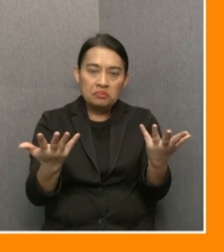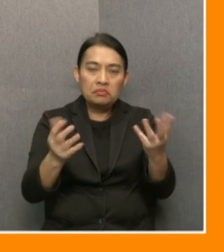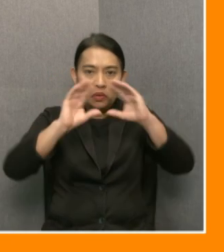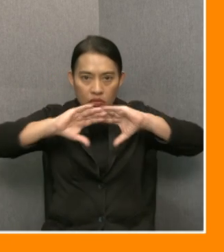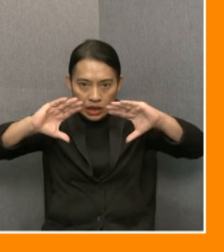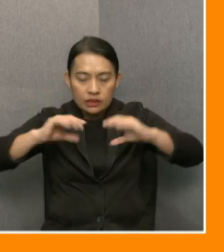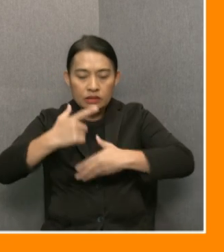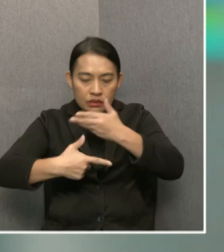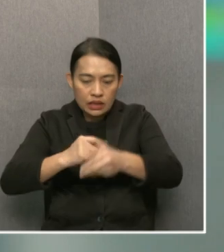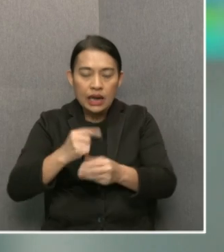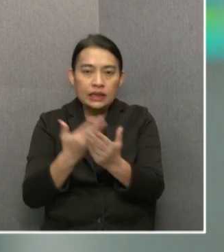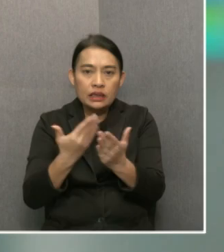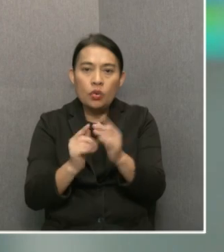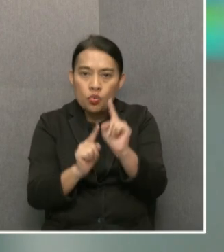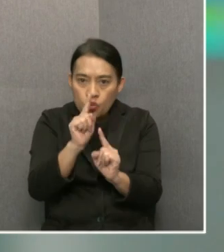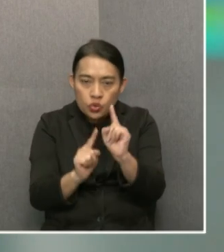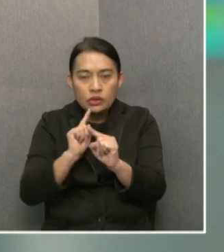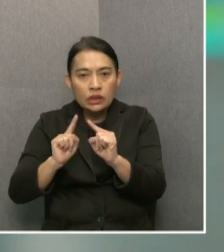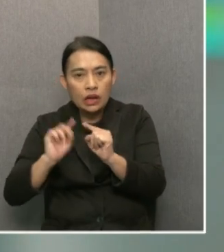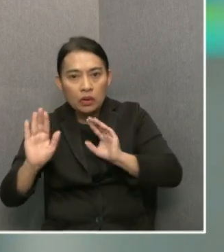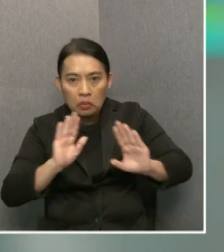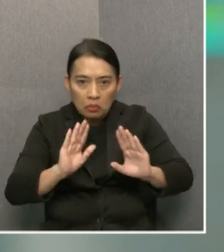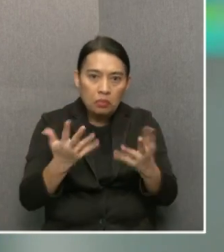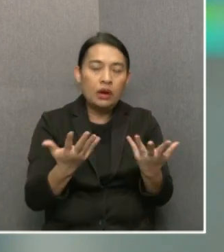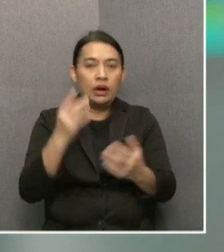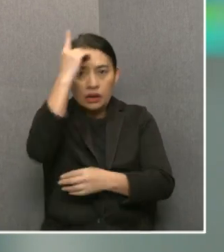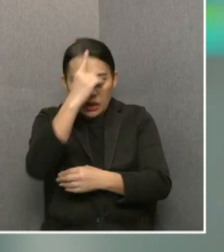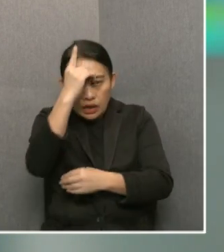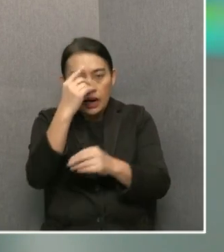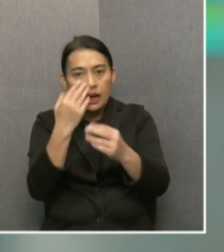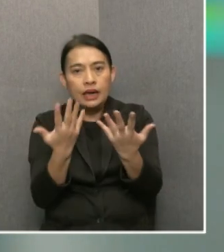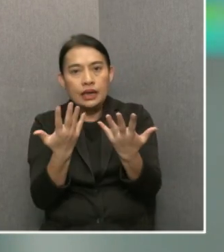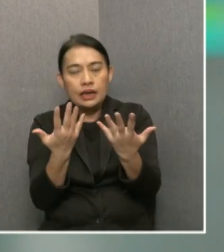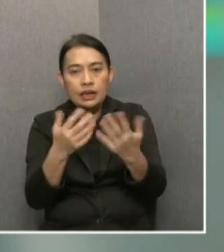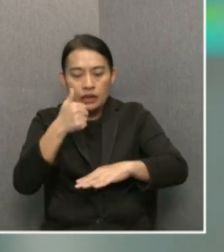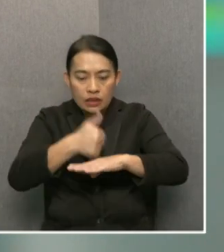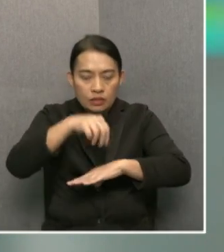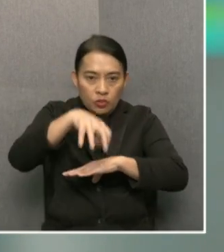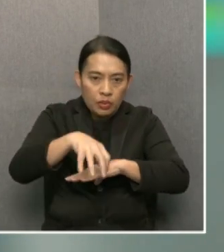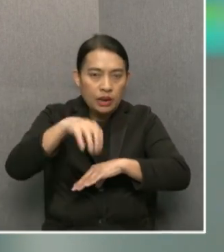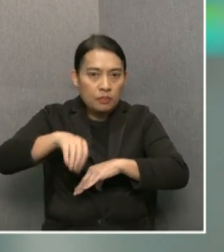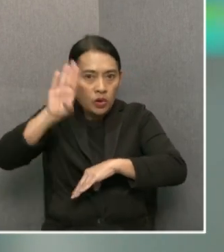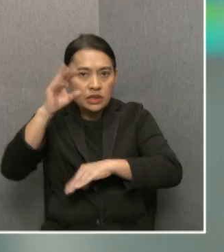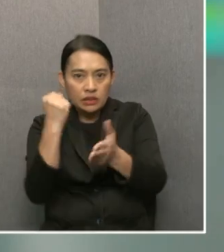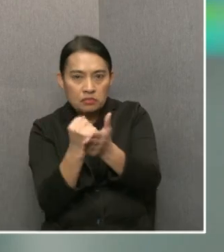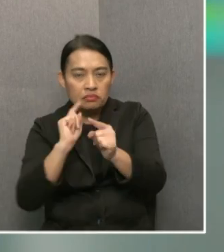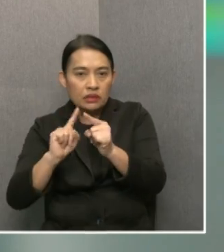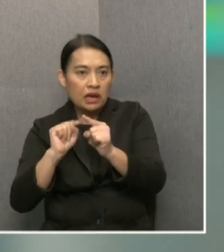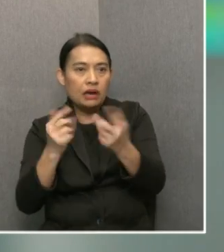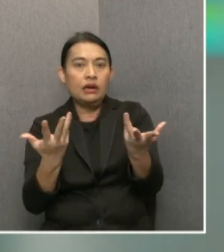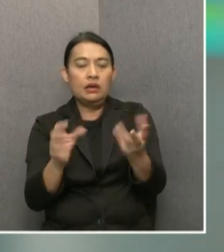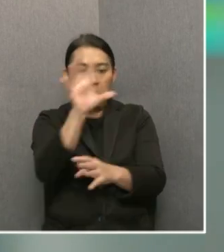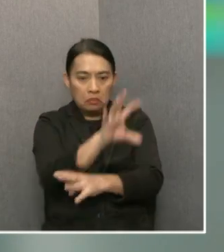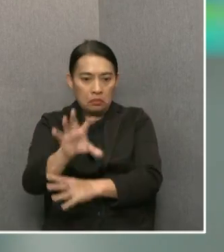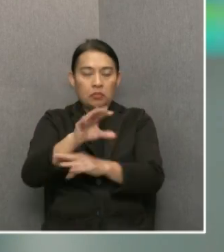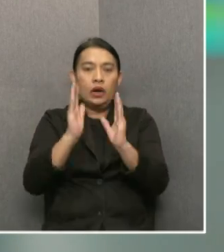องกับตลาดทุนนะคะรวมถึงคนมีชื่อเสียงไม่ว่าจะเป็นดาราผู้บริหารชื่อของบริษัทจดทะเบียนนะคะเพื่อที่จะทำให้ตัวผู้ล